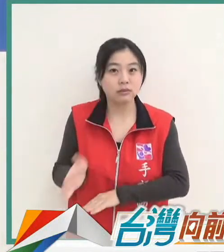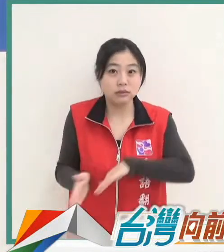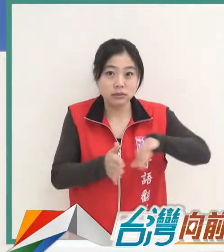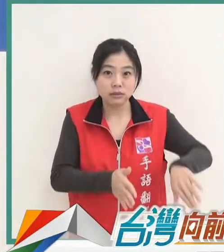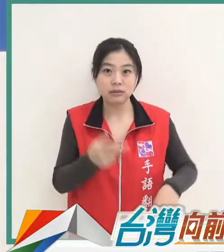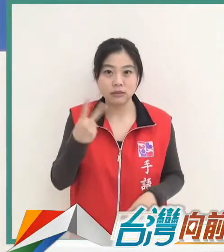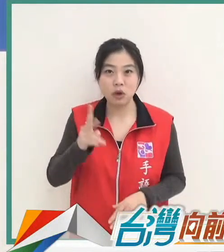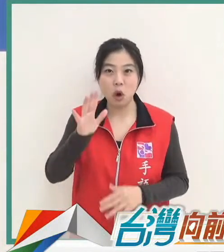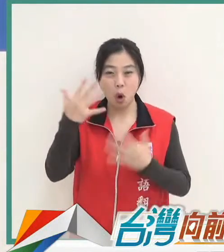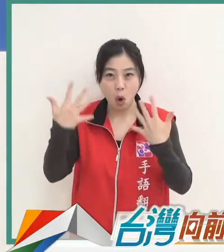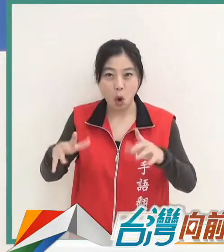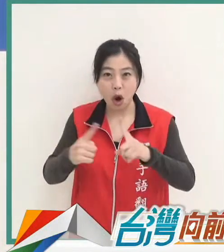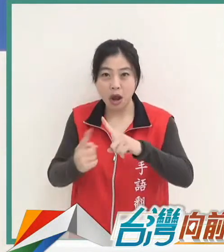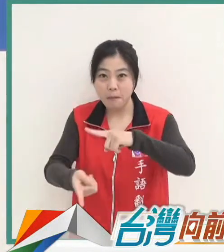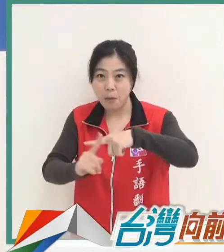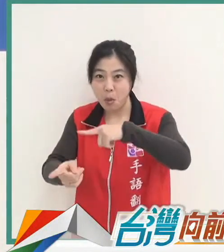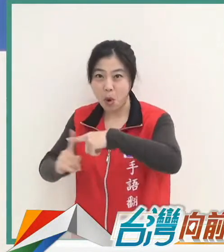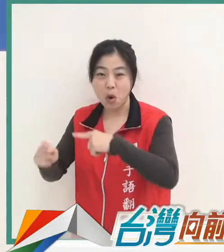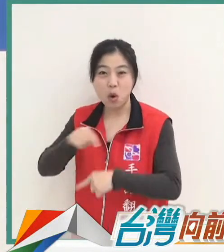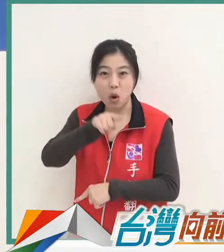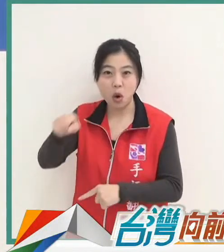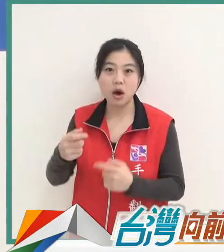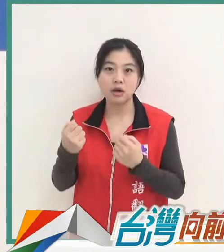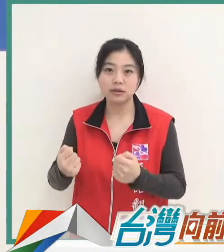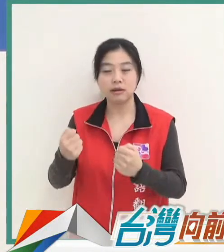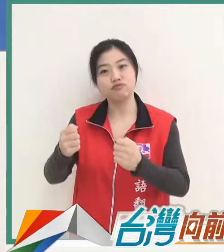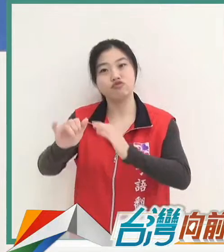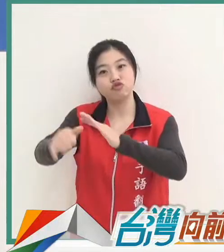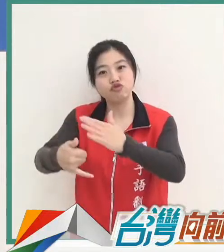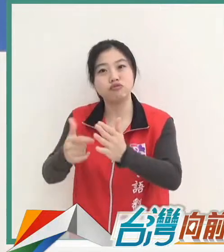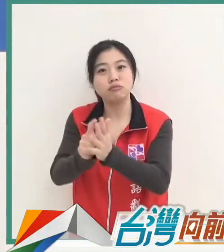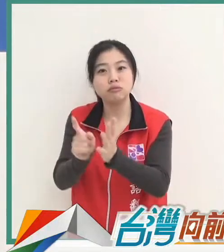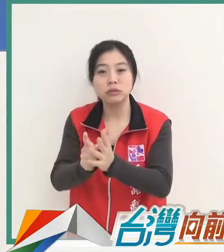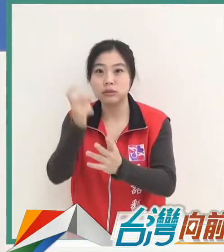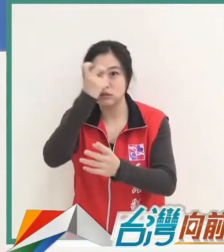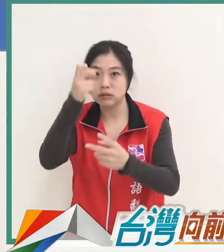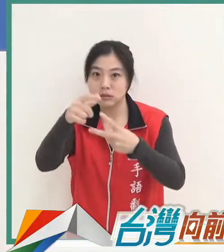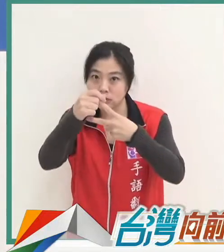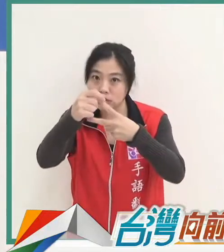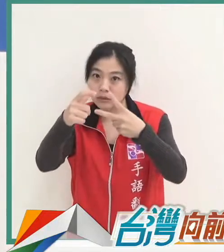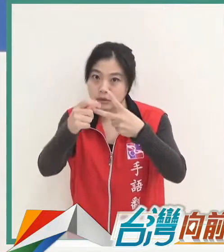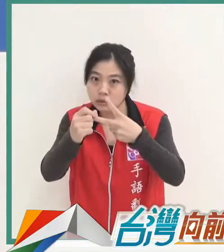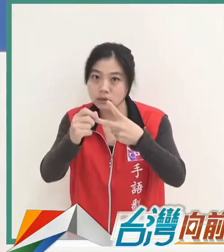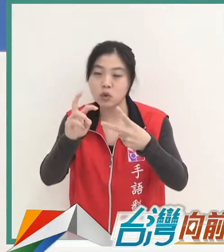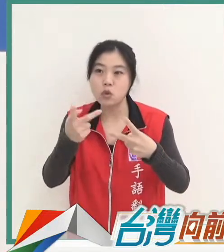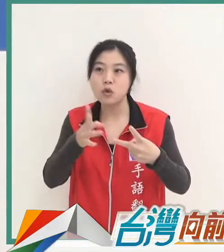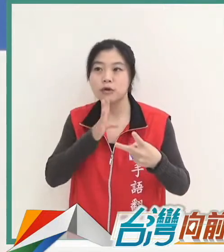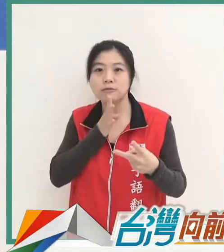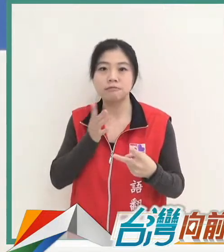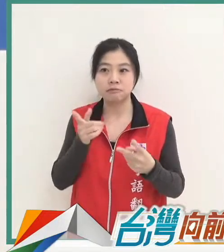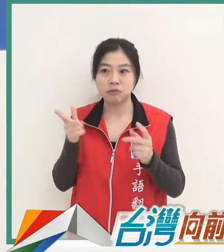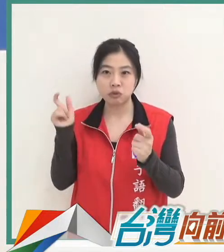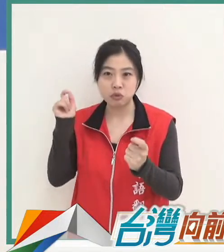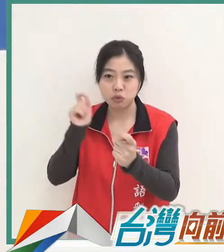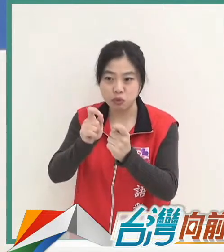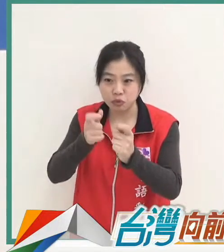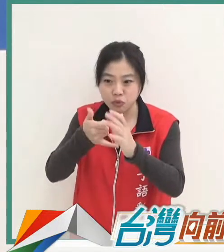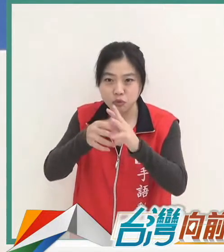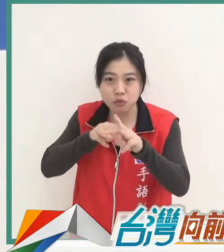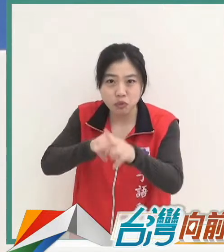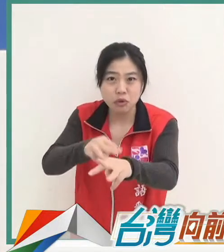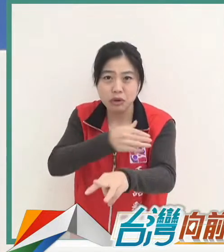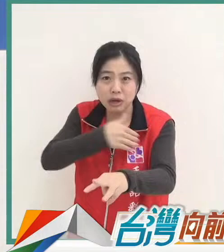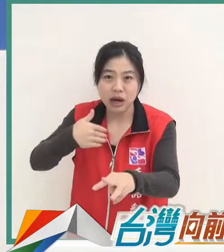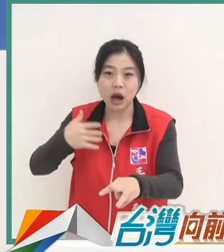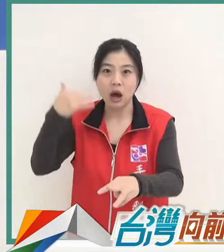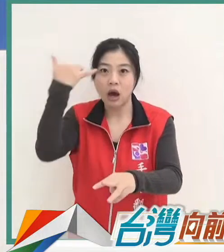是这个居隔间二采或者解隔的时候，那么才确诊。那这也代表